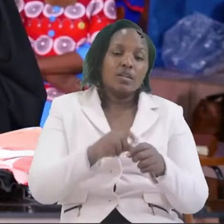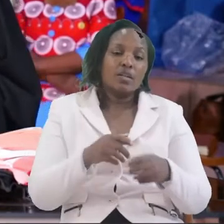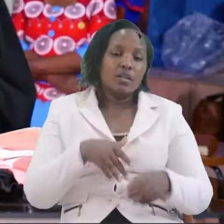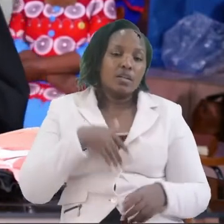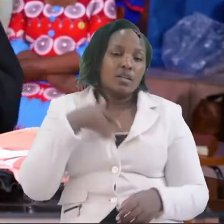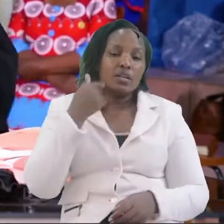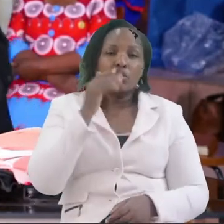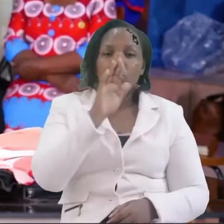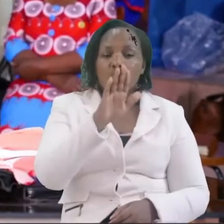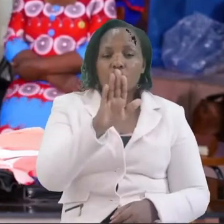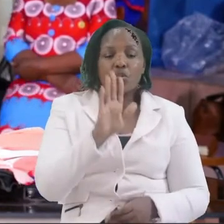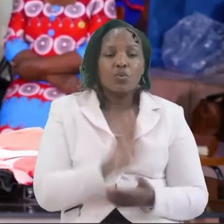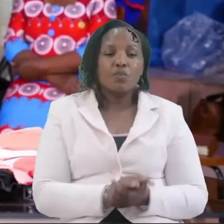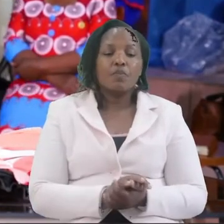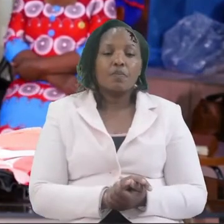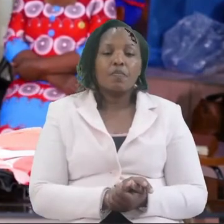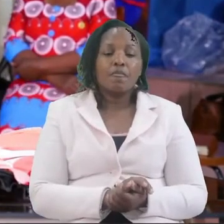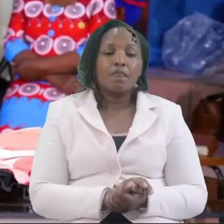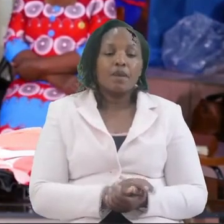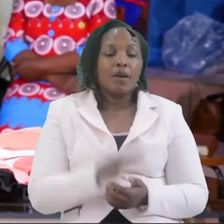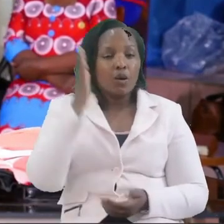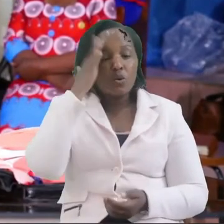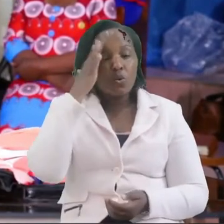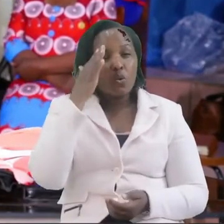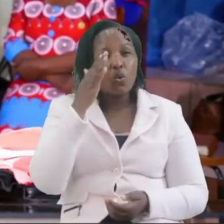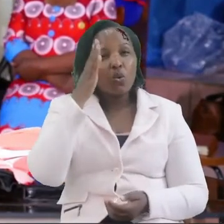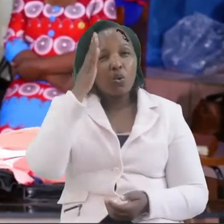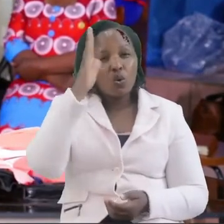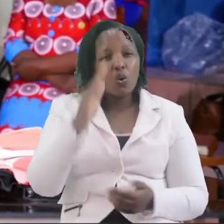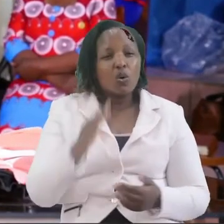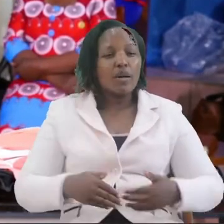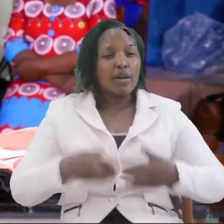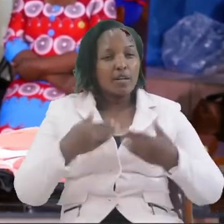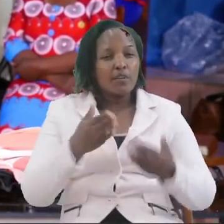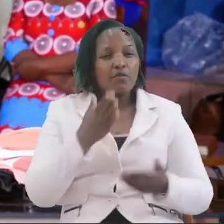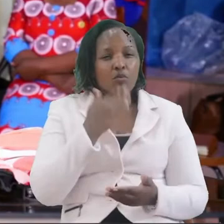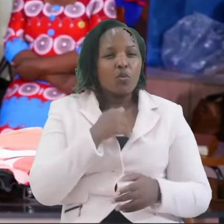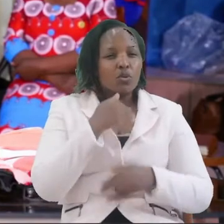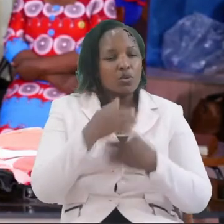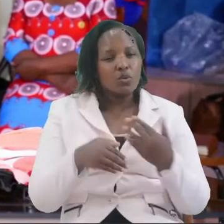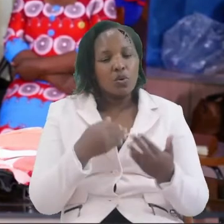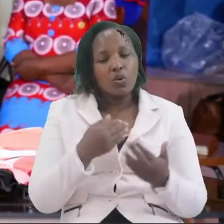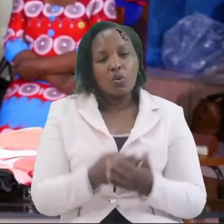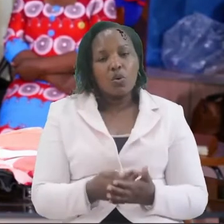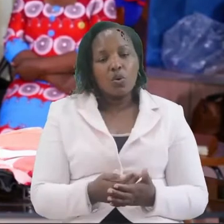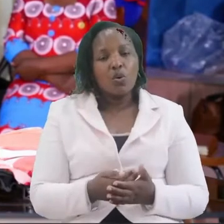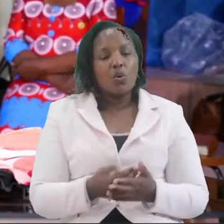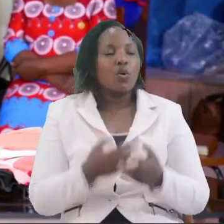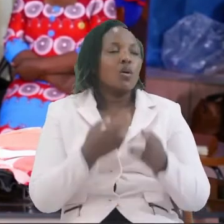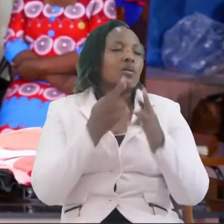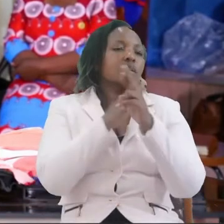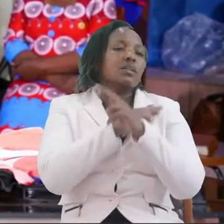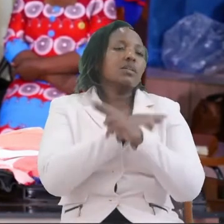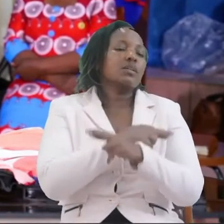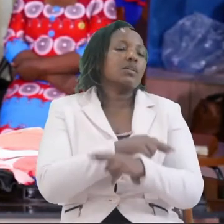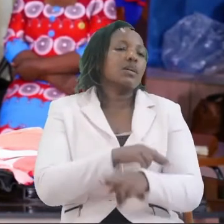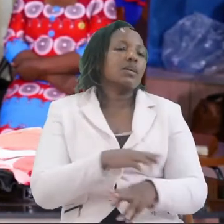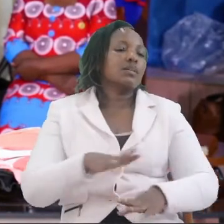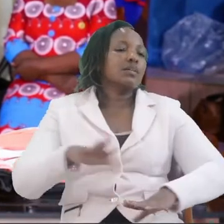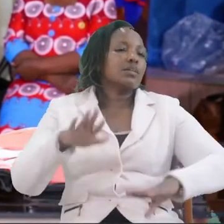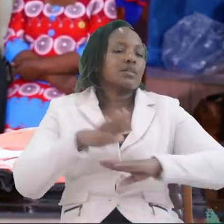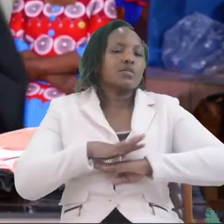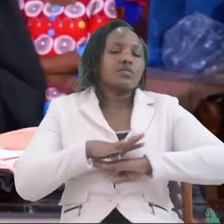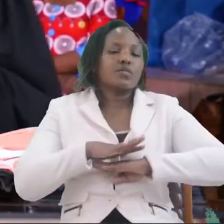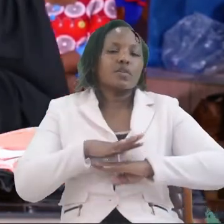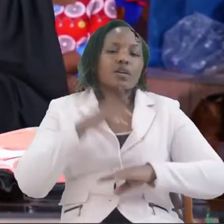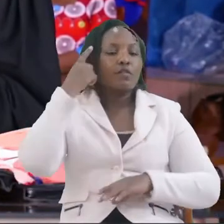yetu. Na ukijua hivyo, Mungu atatushidizia mahitaji yetu, utatulia na utaridhika, kwa